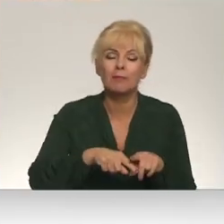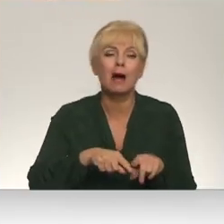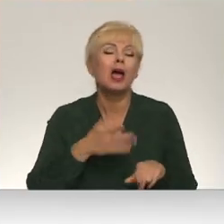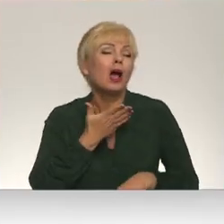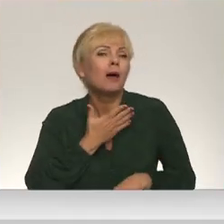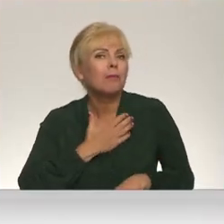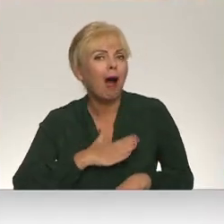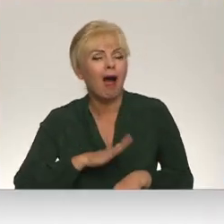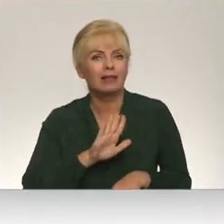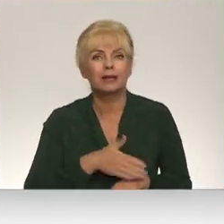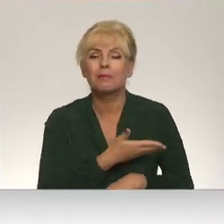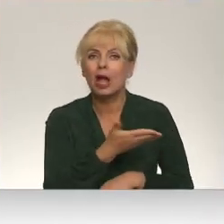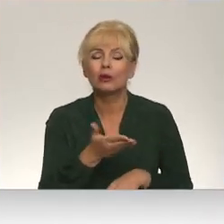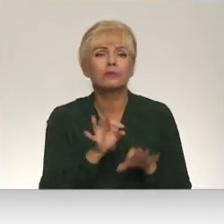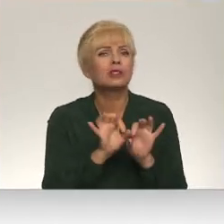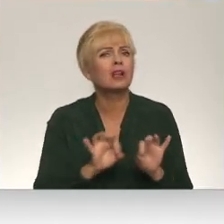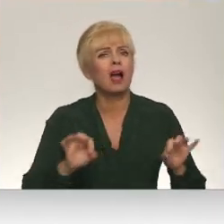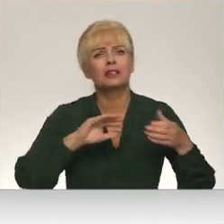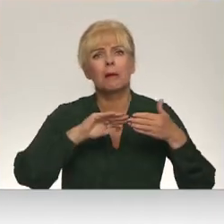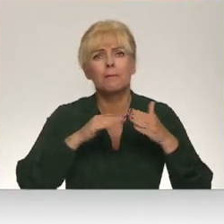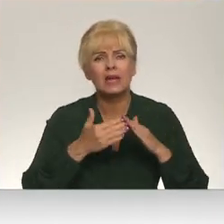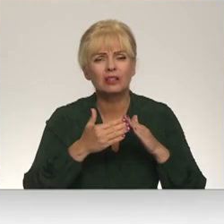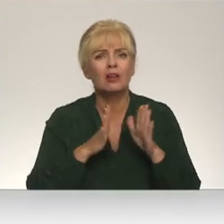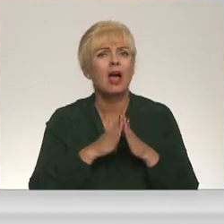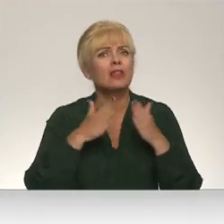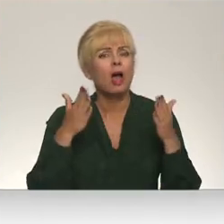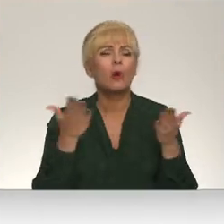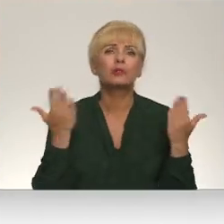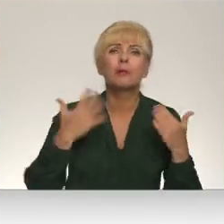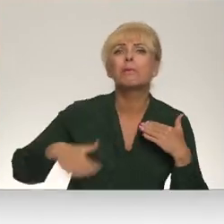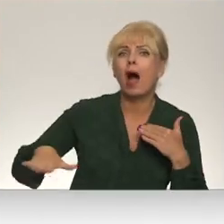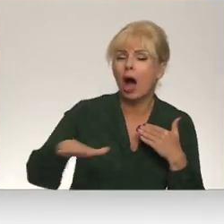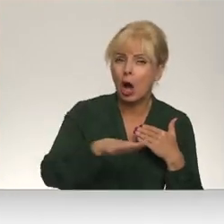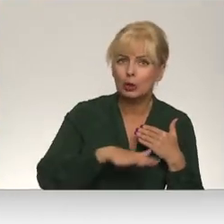Man ļoti patīk pie jums. Skaista pilsēta un daudz parku.